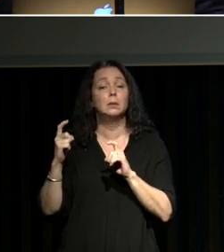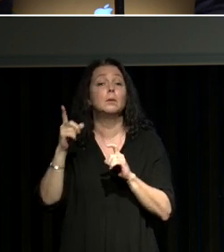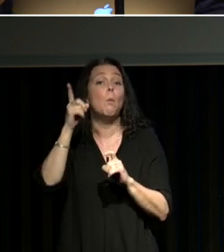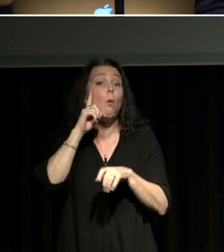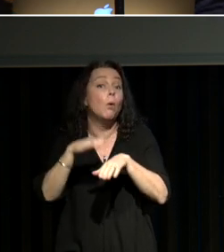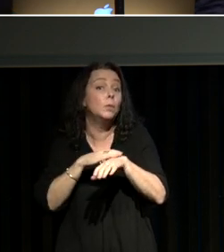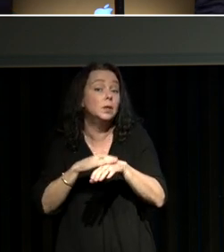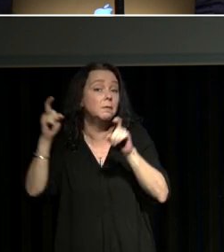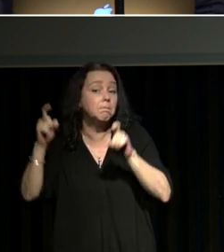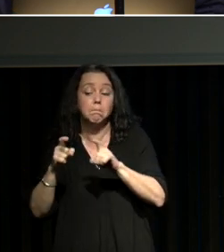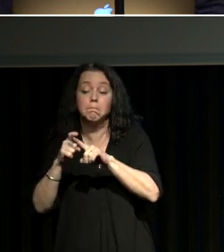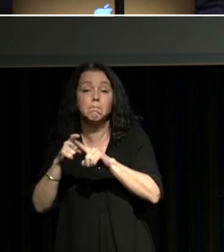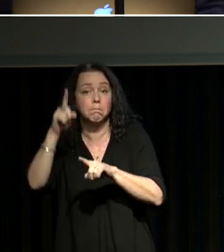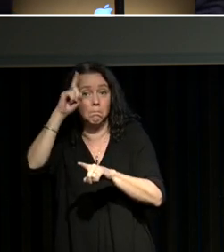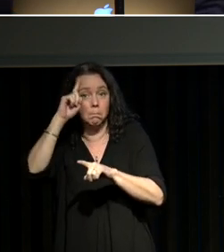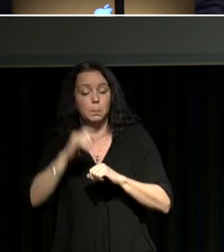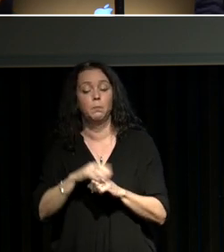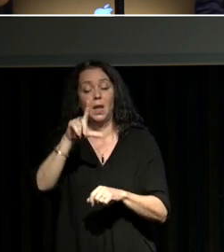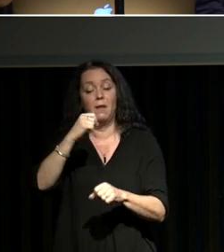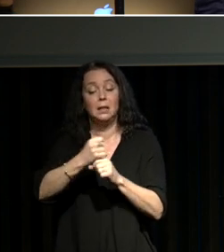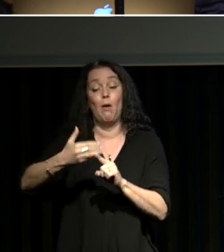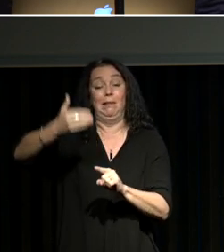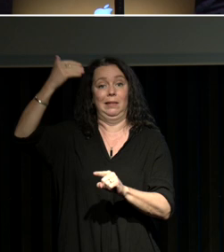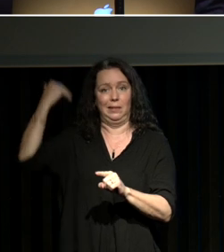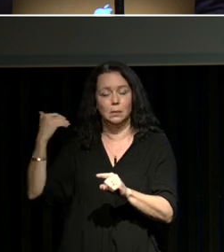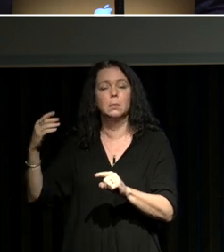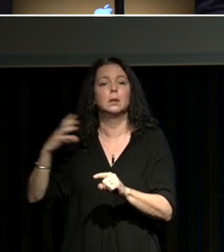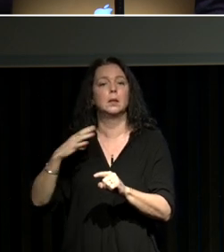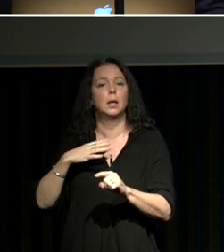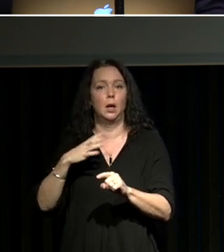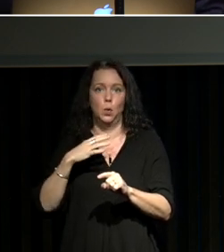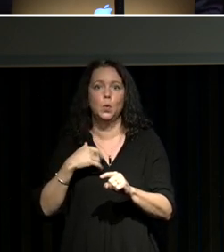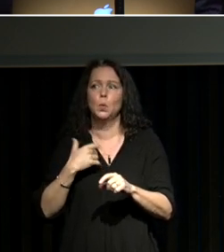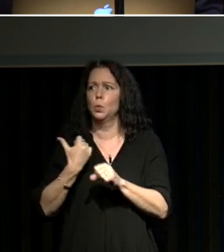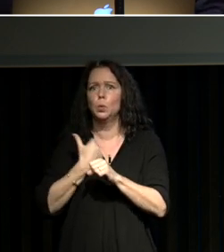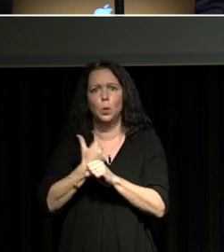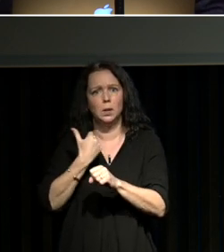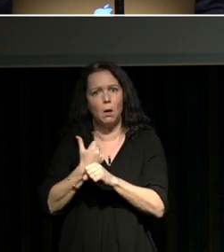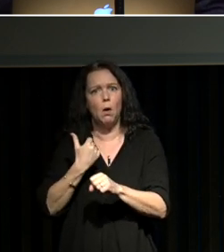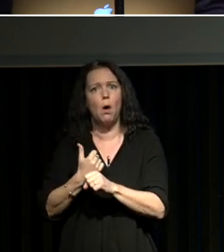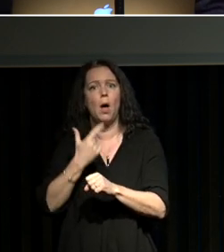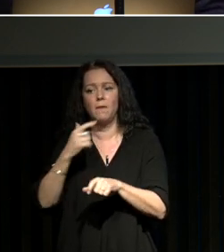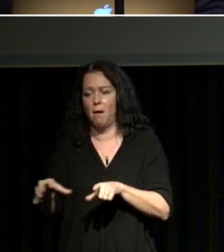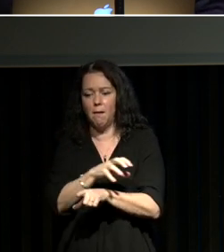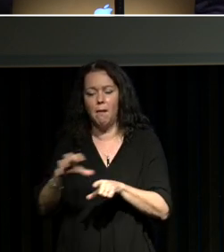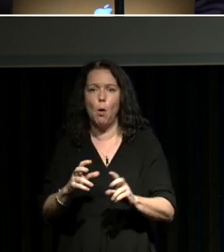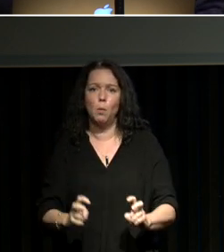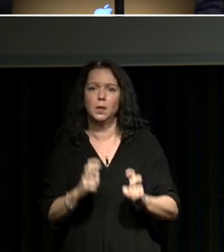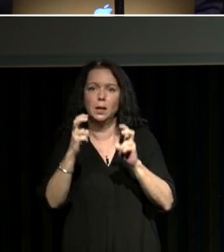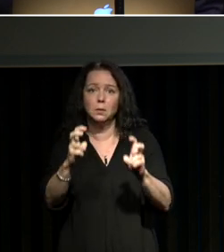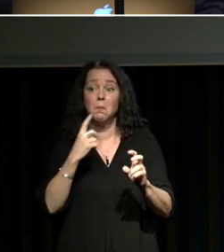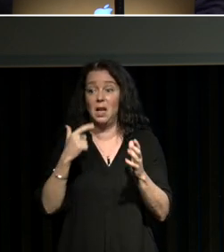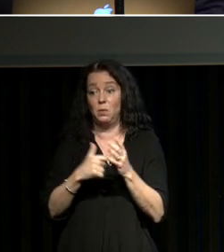simple, c'est que dans les 20 dernières années, on a eu une augmentation conséquente tous les ans du nombre de prélèvements d'organes, mais il y a eu un tassement à